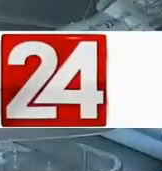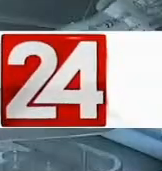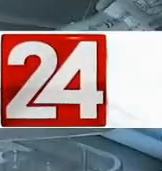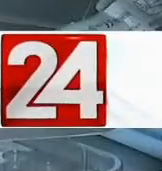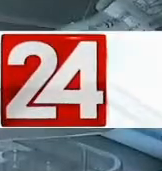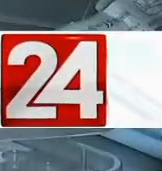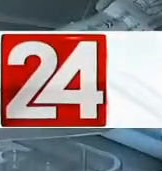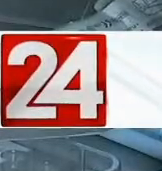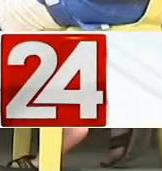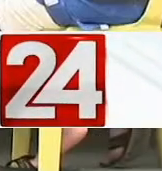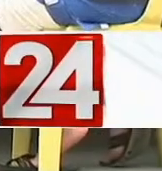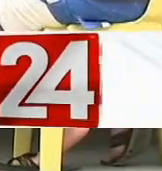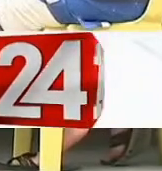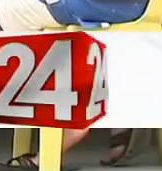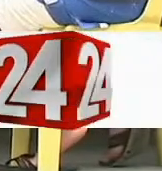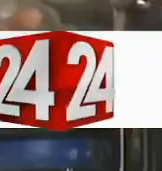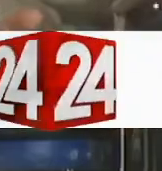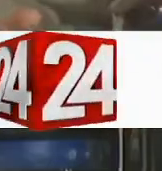niya pumalo sa higit